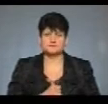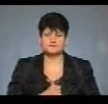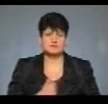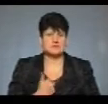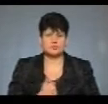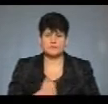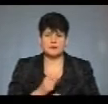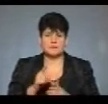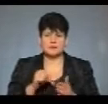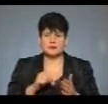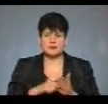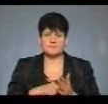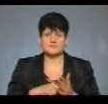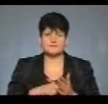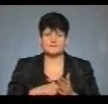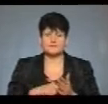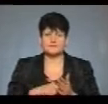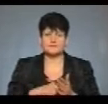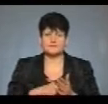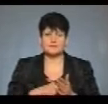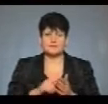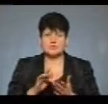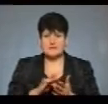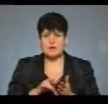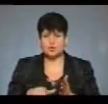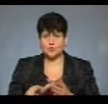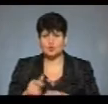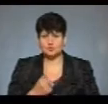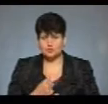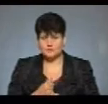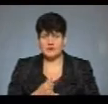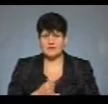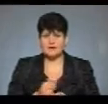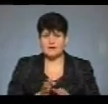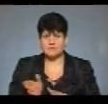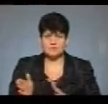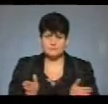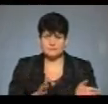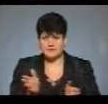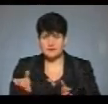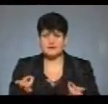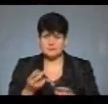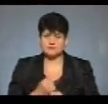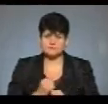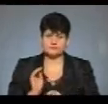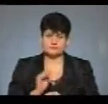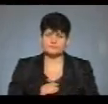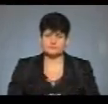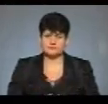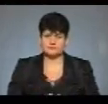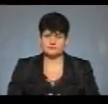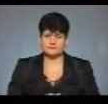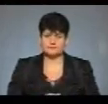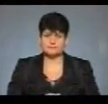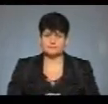основне питання, бо центральну дорогу ніби зробили, а второстепенну дороги треба зробити. Потім